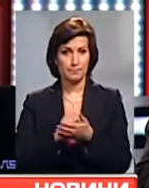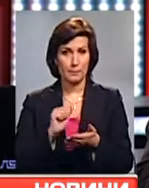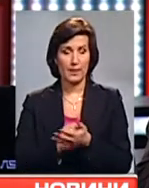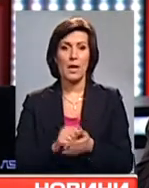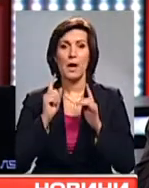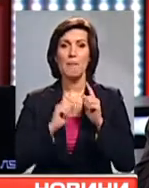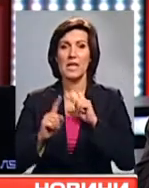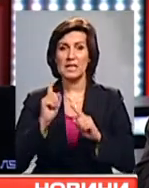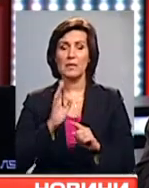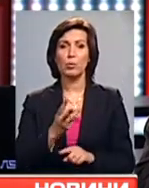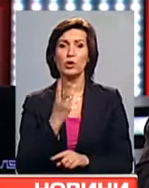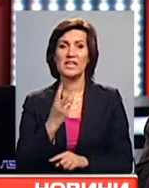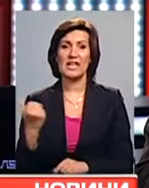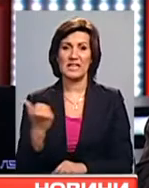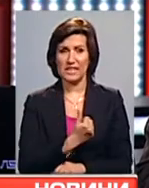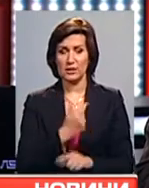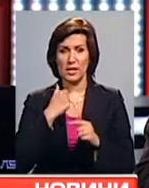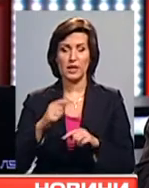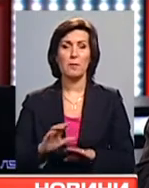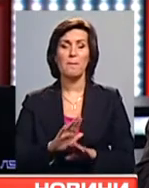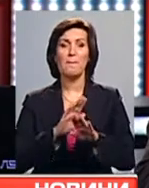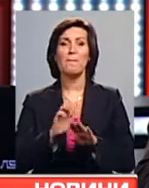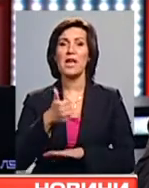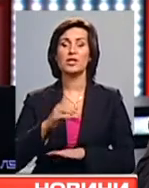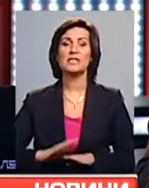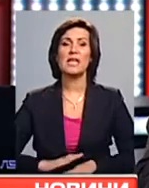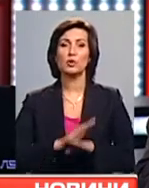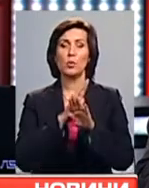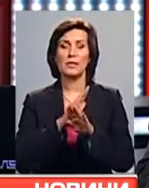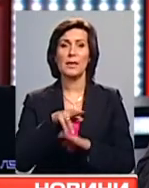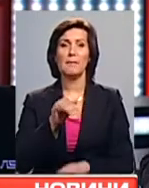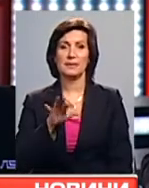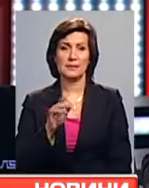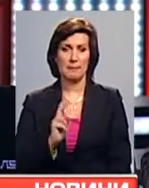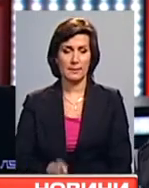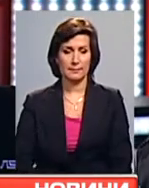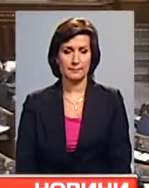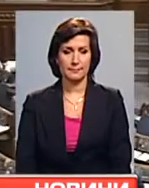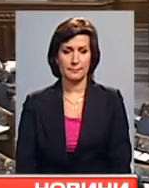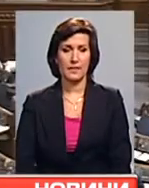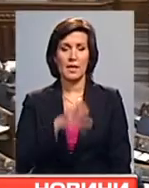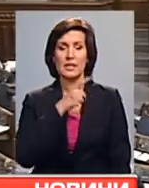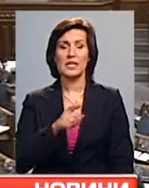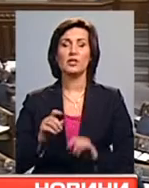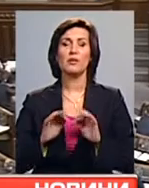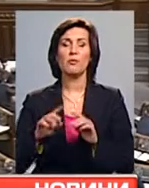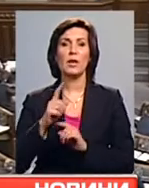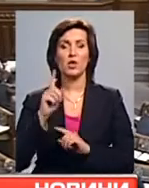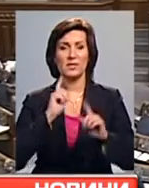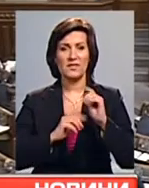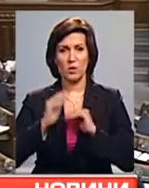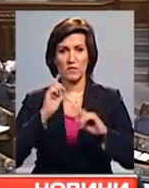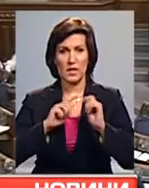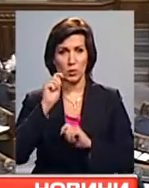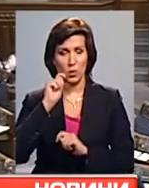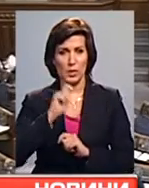пленарними будуть 3 тижні, розповів перший заступник регламентного комітету Павло Пензеник. На час проведення першої сесії Верховної